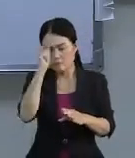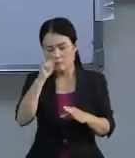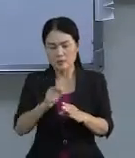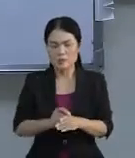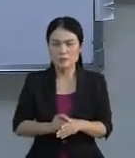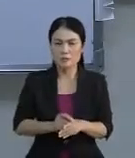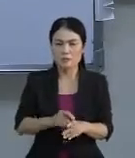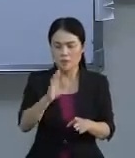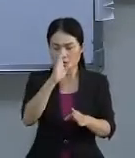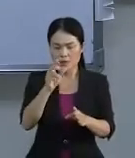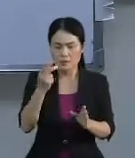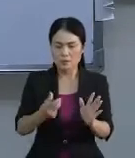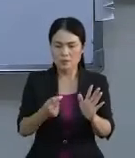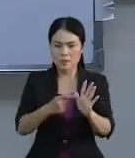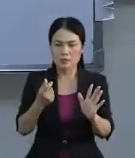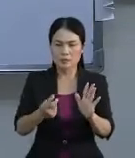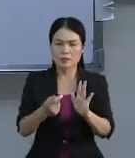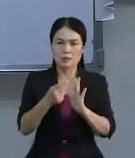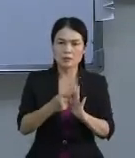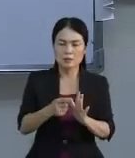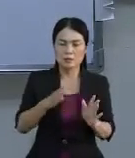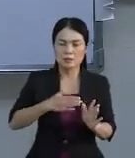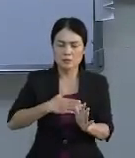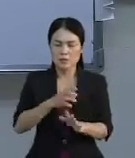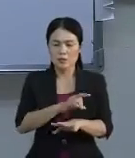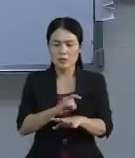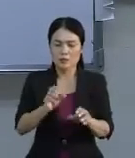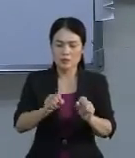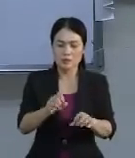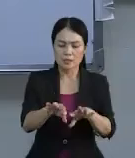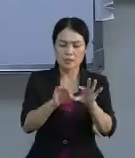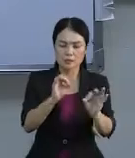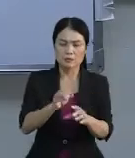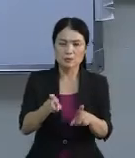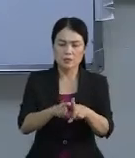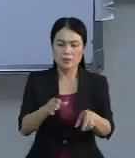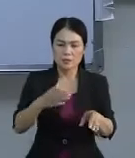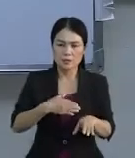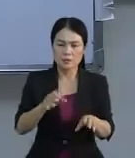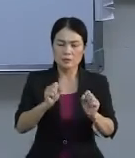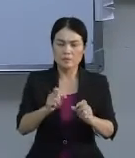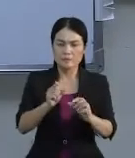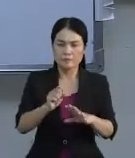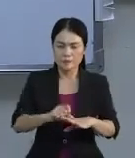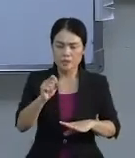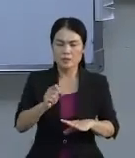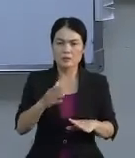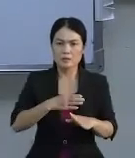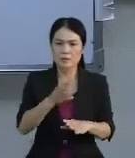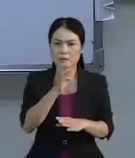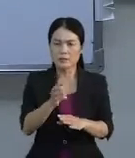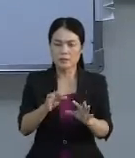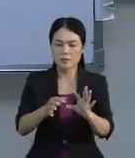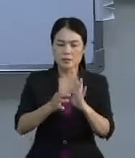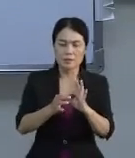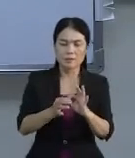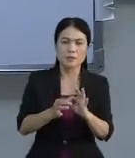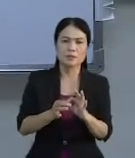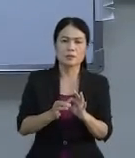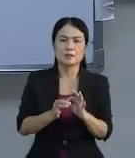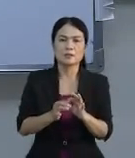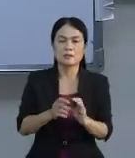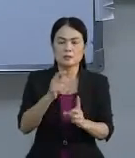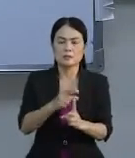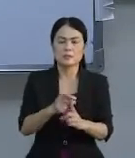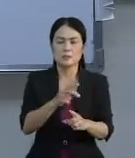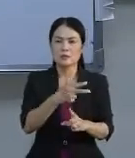ងជីតាថាដូពេលខ្លះលោកគ្រូសង្ឃឹមថាបងប្អូនអាចស្រង់បានដោយលោកគ្រូឬក៏អាចលើសលោកគ្រូបន្តិចបន្តួចតាក់ទងជាមួយនឹង